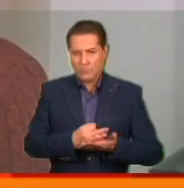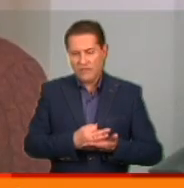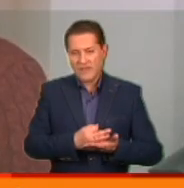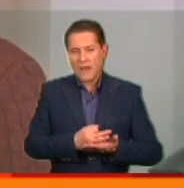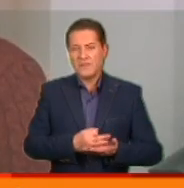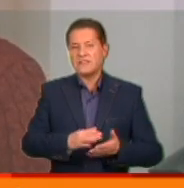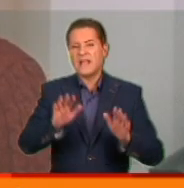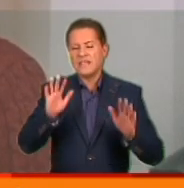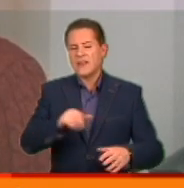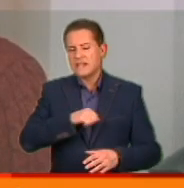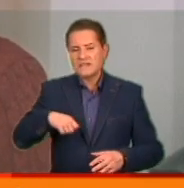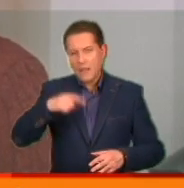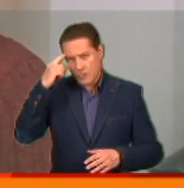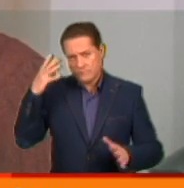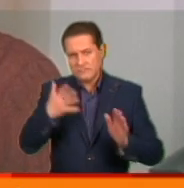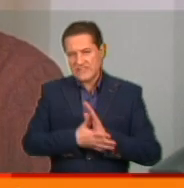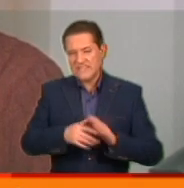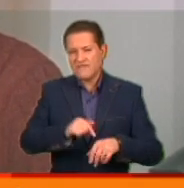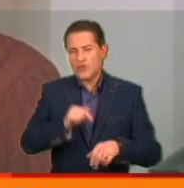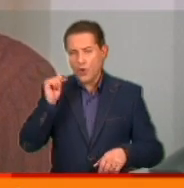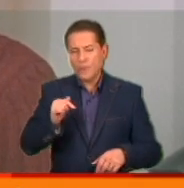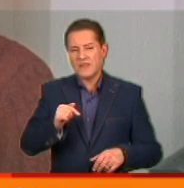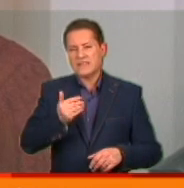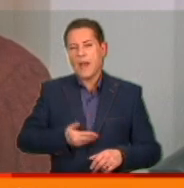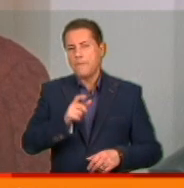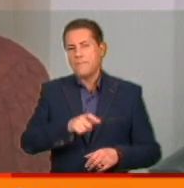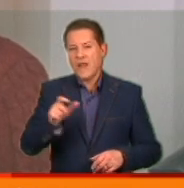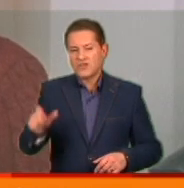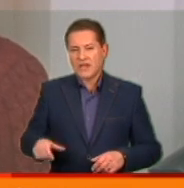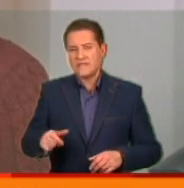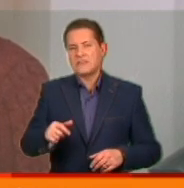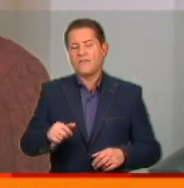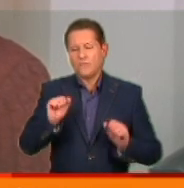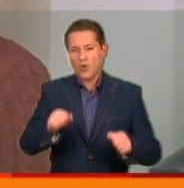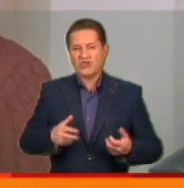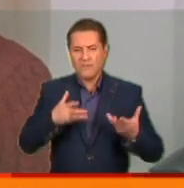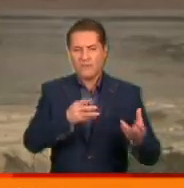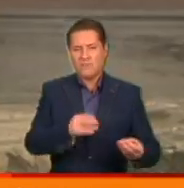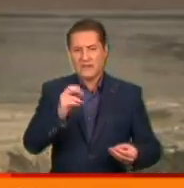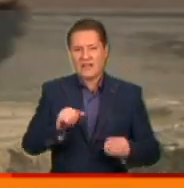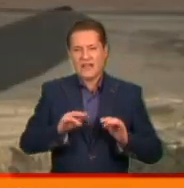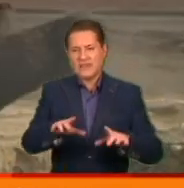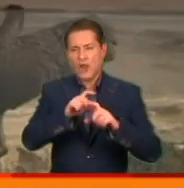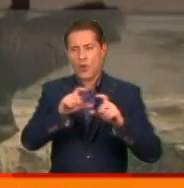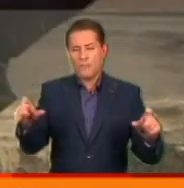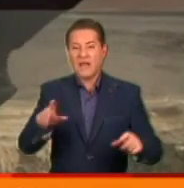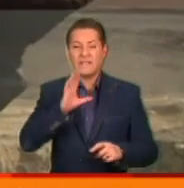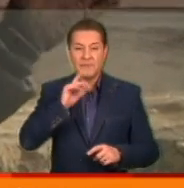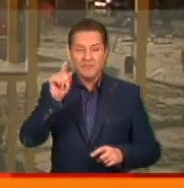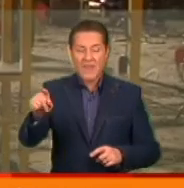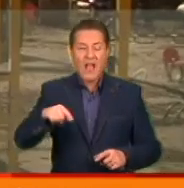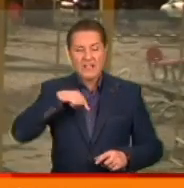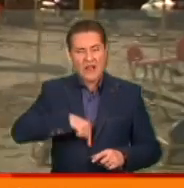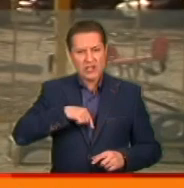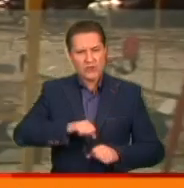Тільки свідомість, самосвідомість мешканців, яким це заважає, може вплинути на дії компанії. Анна налаштована рішуче.